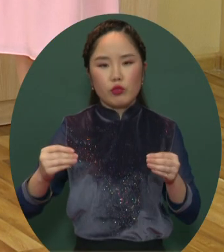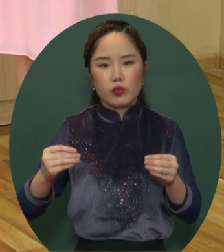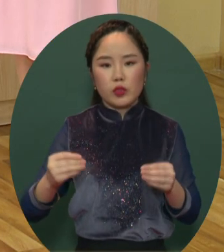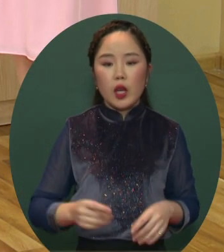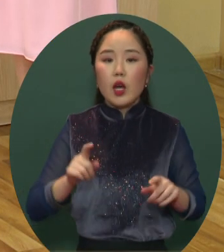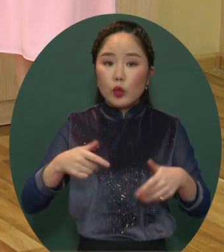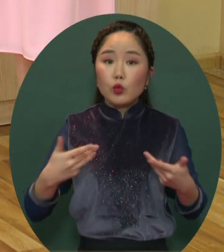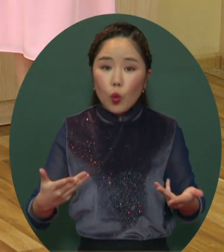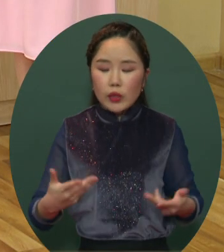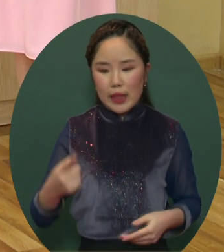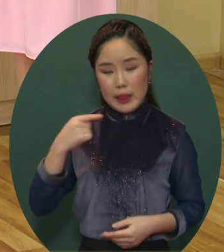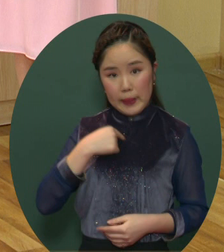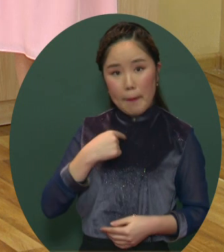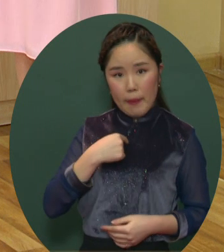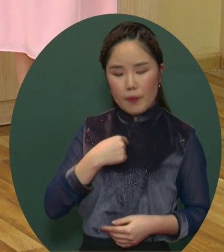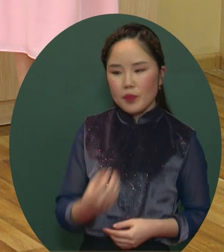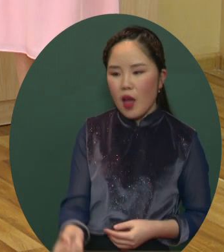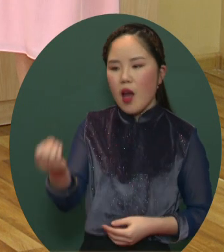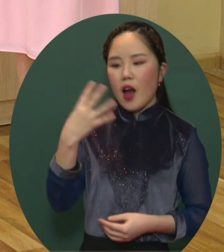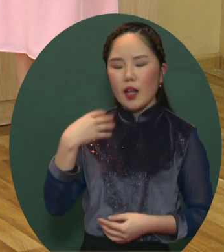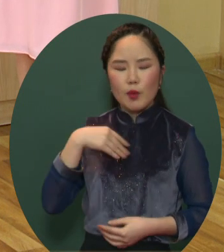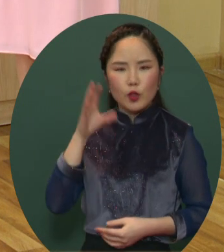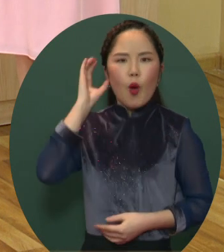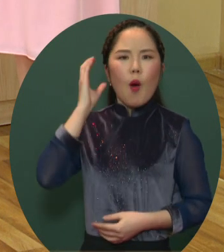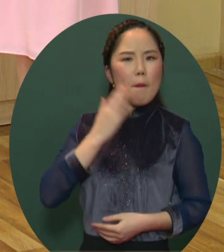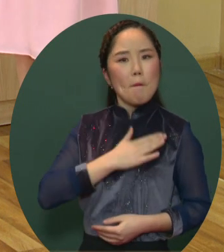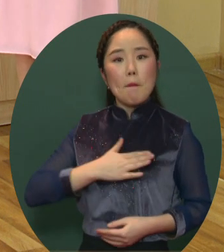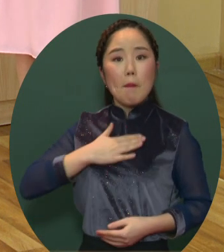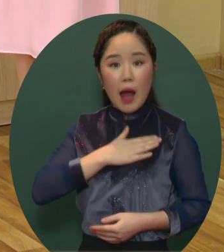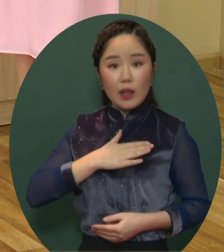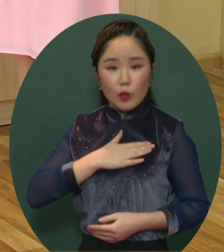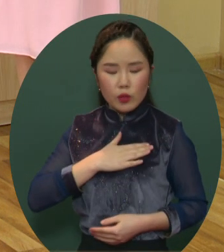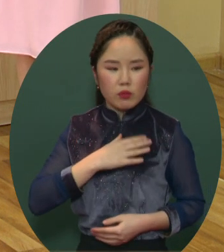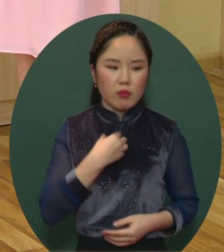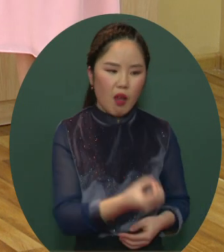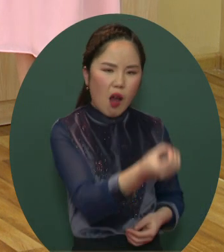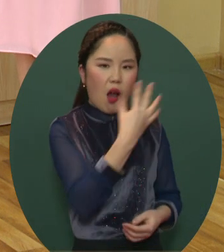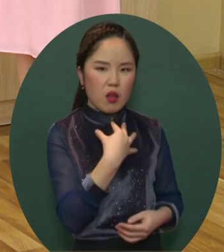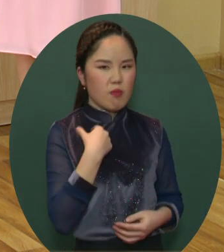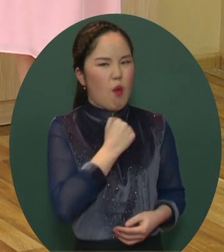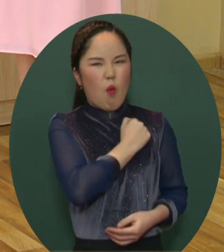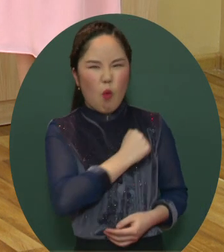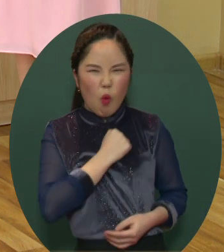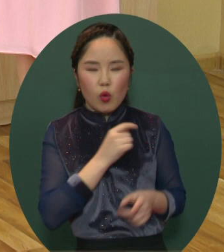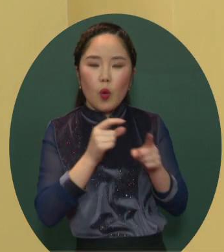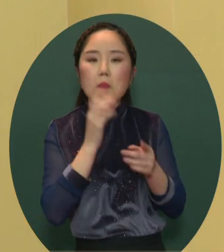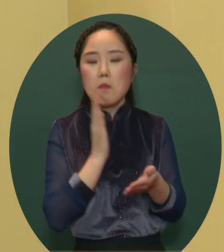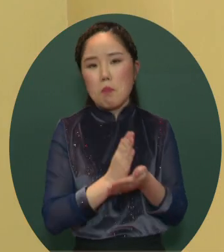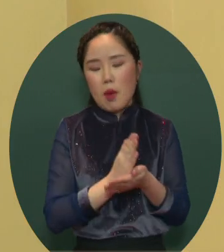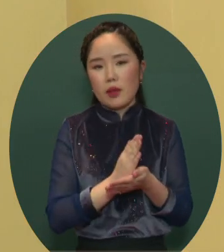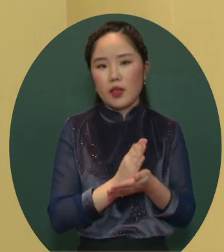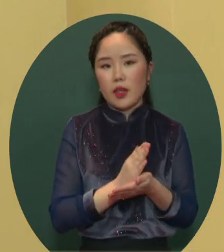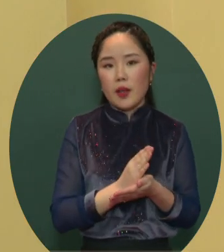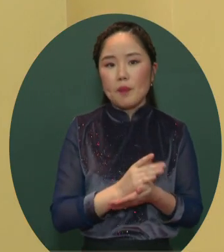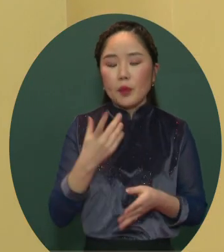Тэгвэл намайг баярлуулдаг үг намайг уурлуулж гомдоодаг үг гэж байдаг.